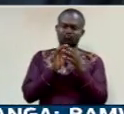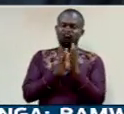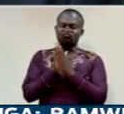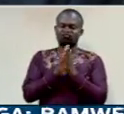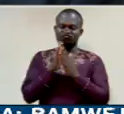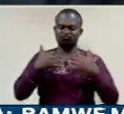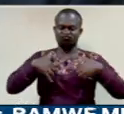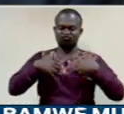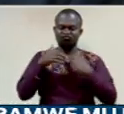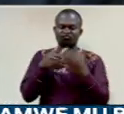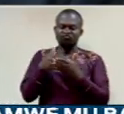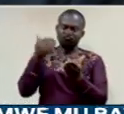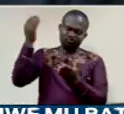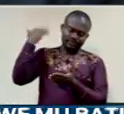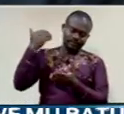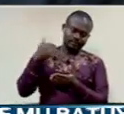bagiraga